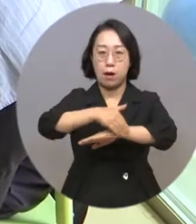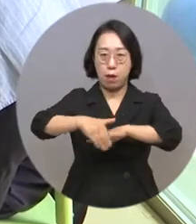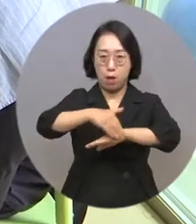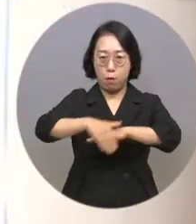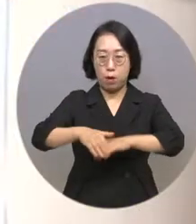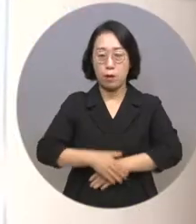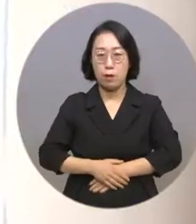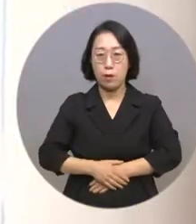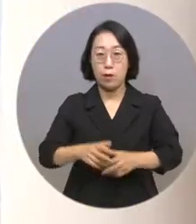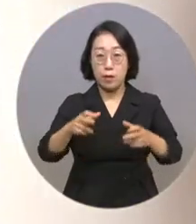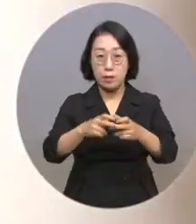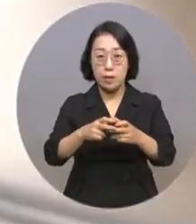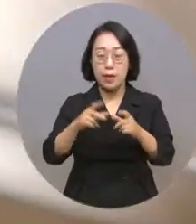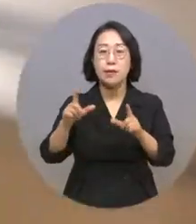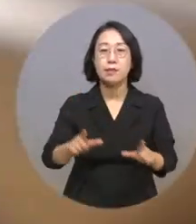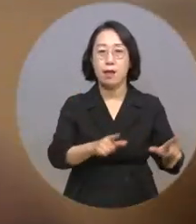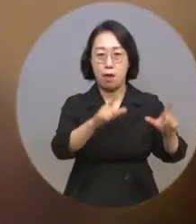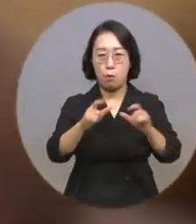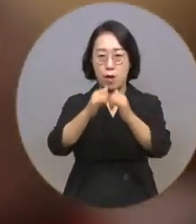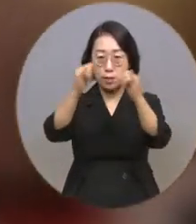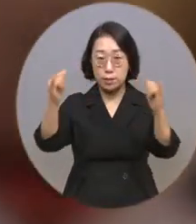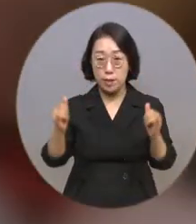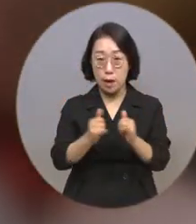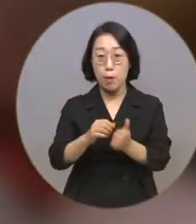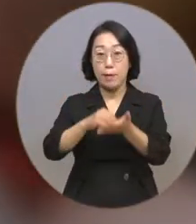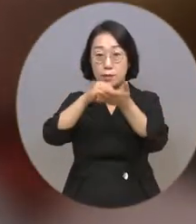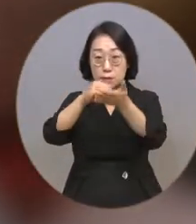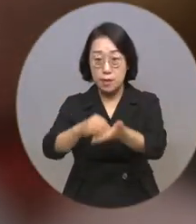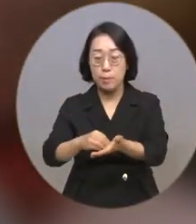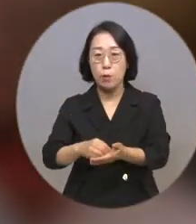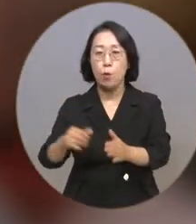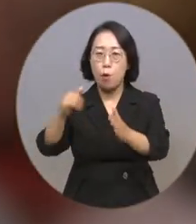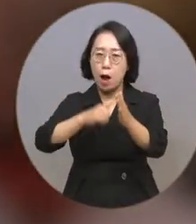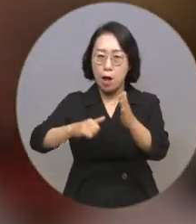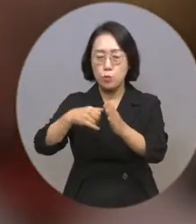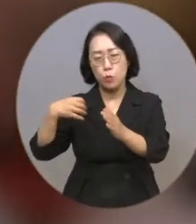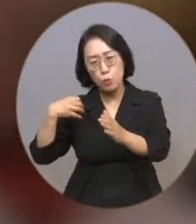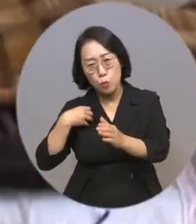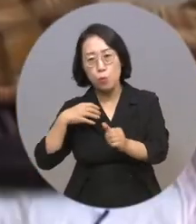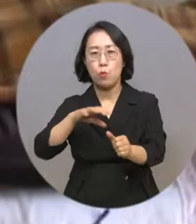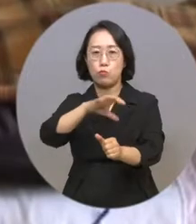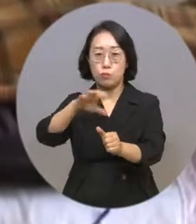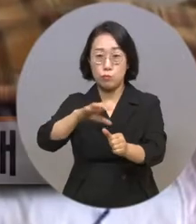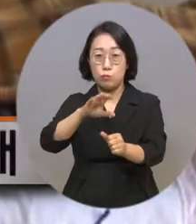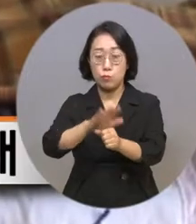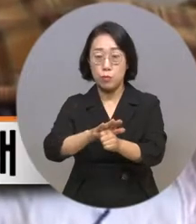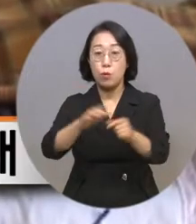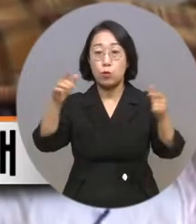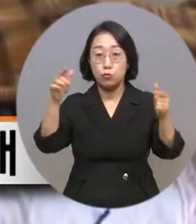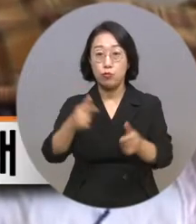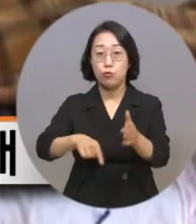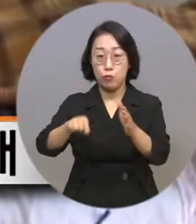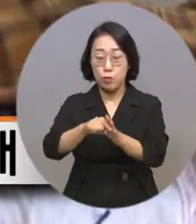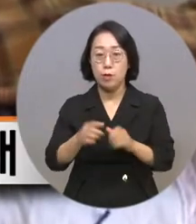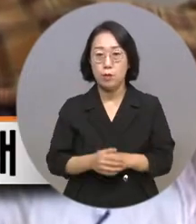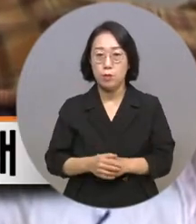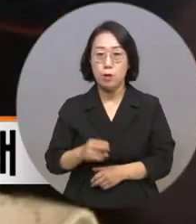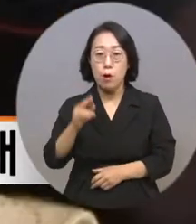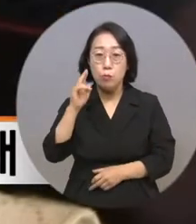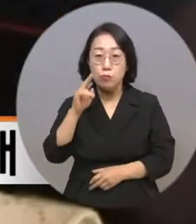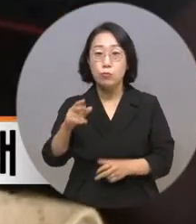또한 장애인의 일상과 사회생활을 지원하고 가족의 돌봄 부담을 경감하기 위해 최중증